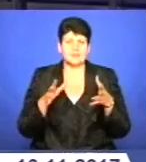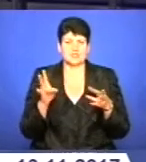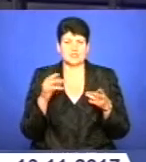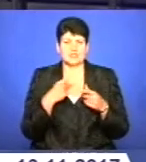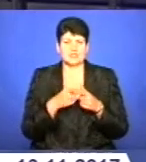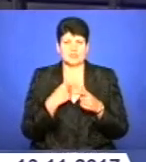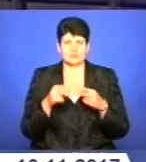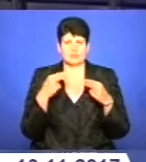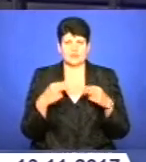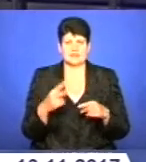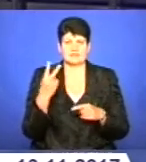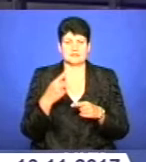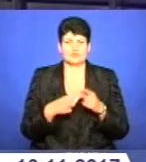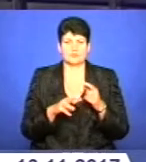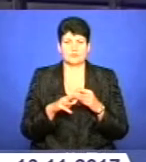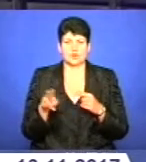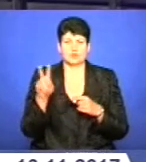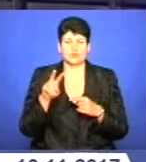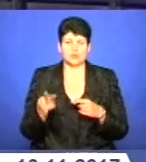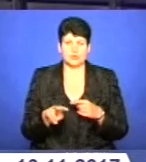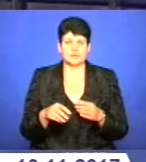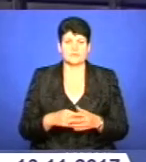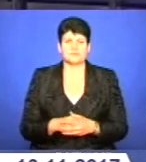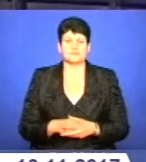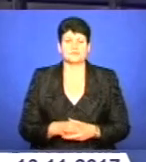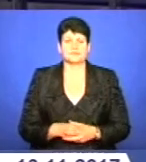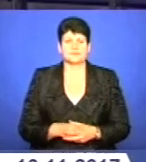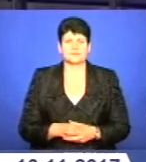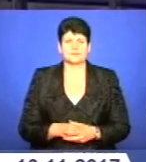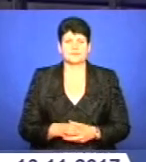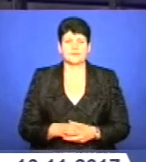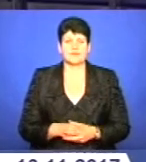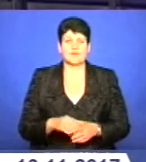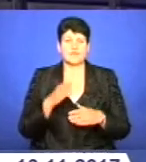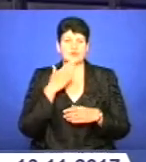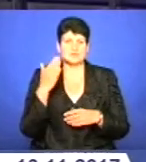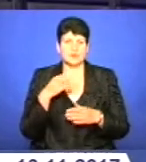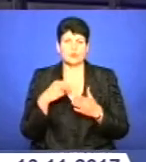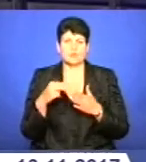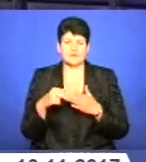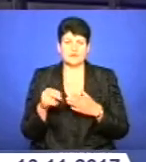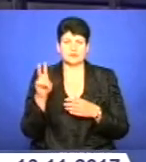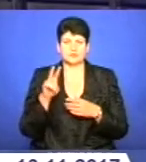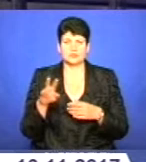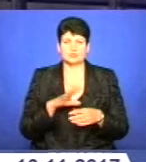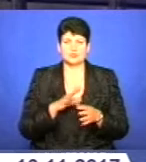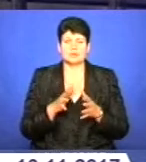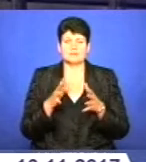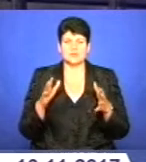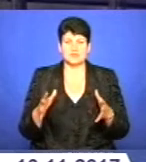2,5 мільйони доларів, повідомляють на сайті Національного банку України. Востаннє купівля валюти перевищувала